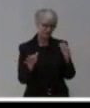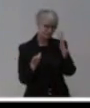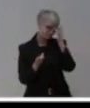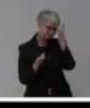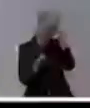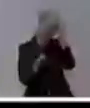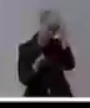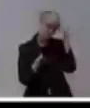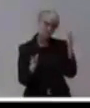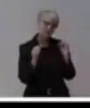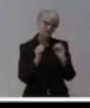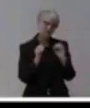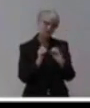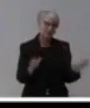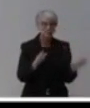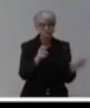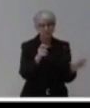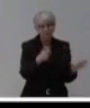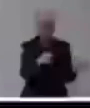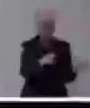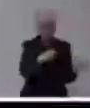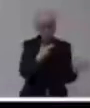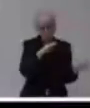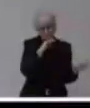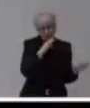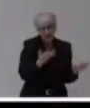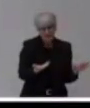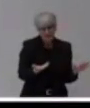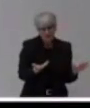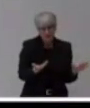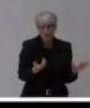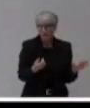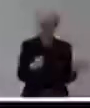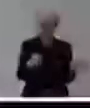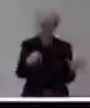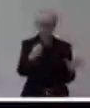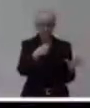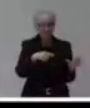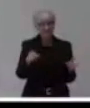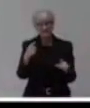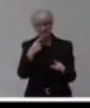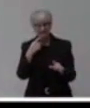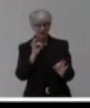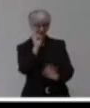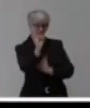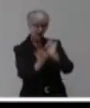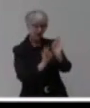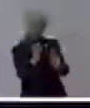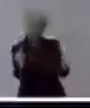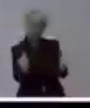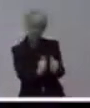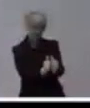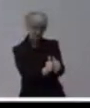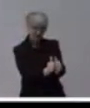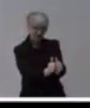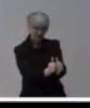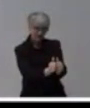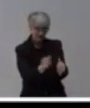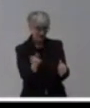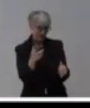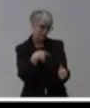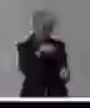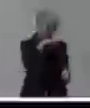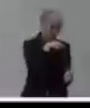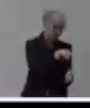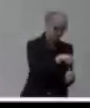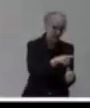per, in questo caso, per gli anziani. Invece, rivolti ai caregiver di anziani, è il TED delle 17, anche questo